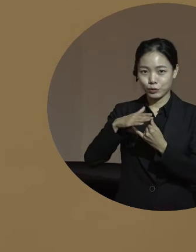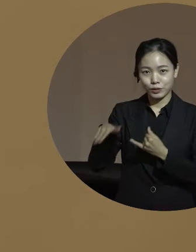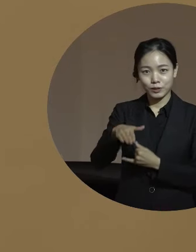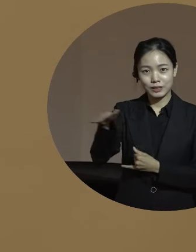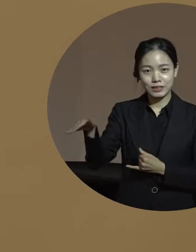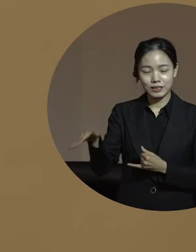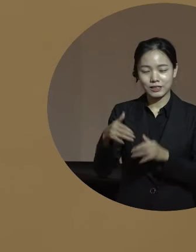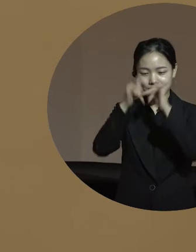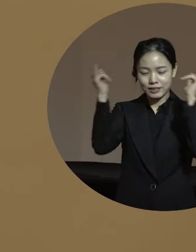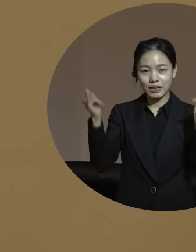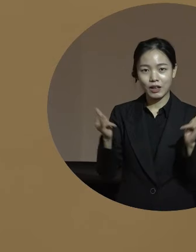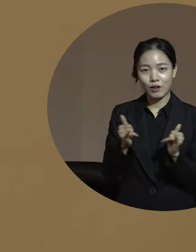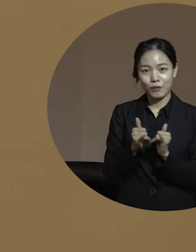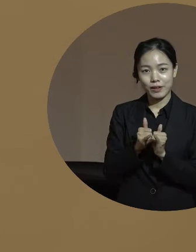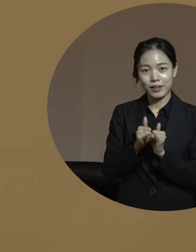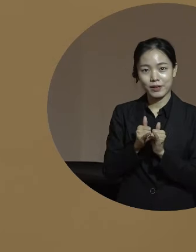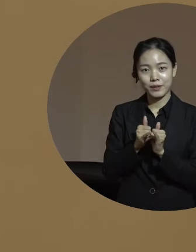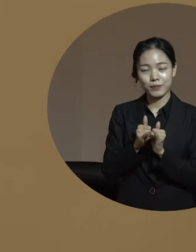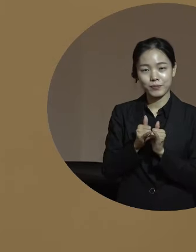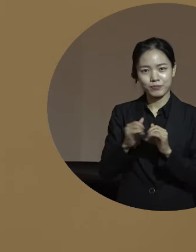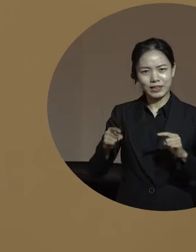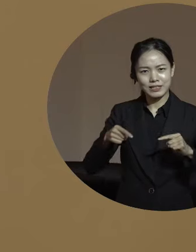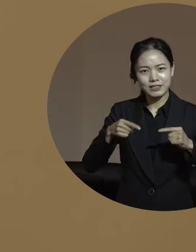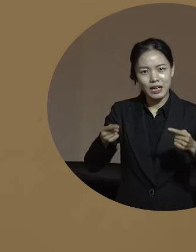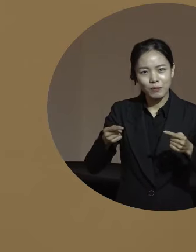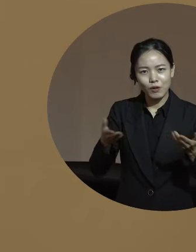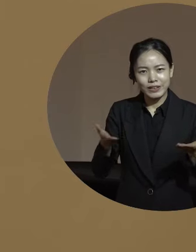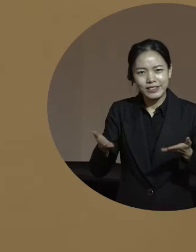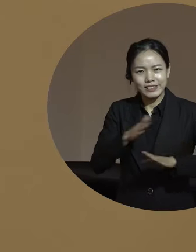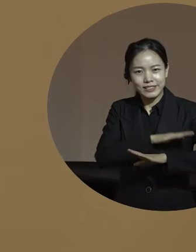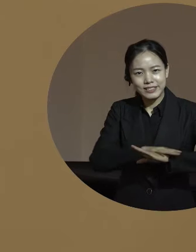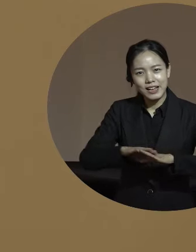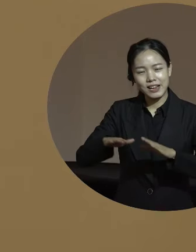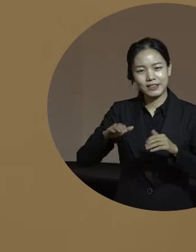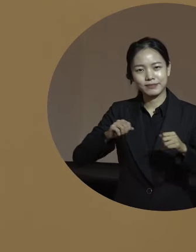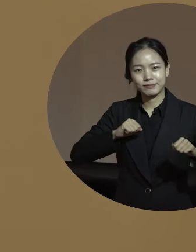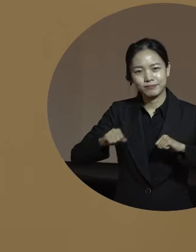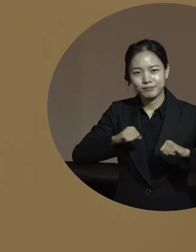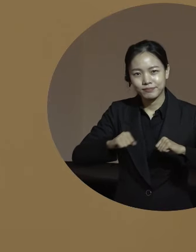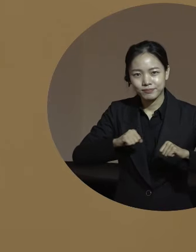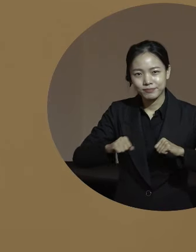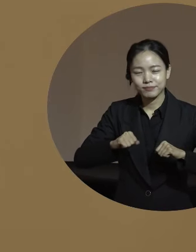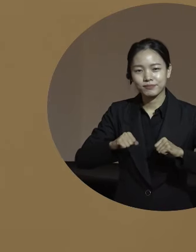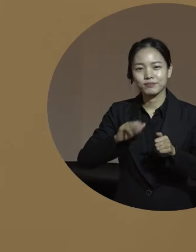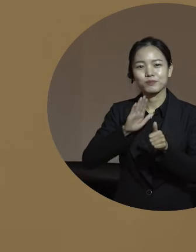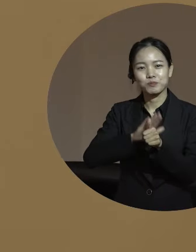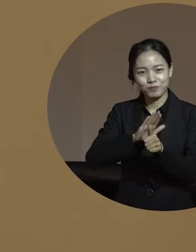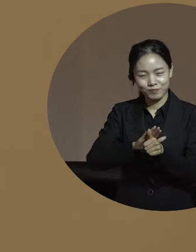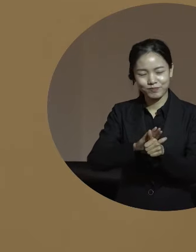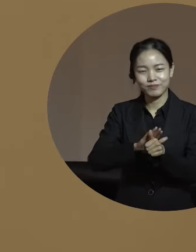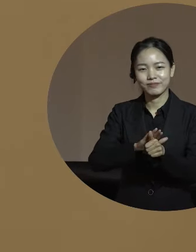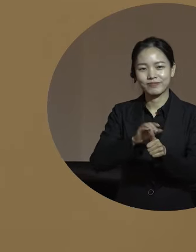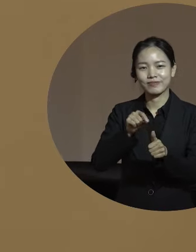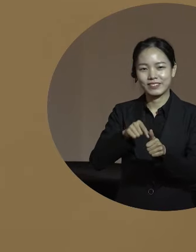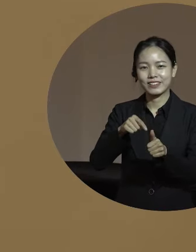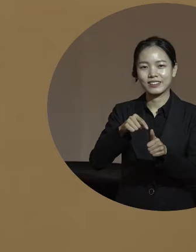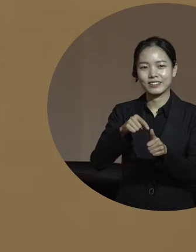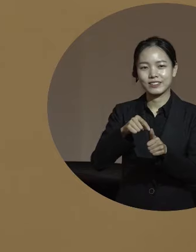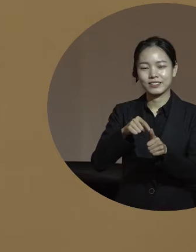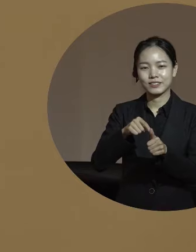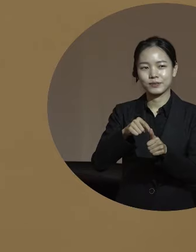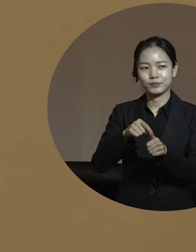사회에서 이제 그 역할을 할 수 있는 구성원으로 성장할 수 있게끔 그런 역할을